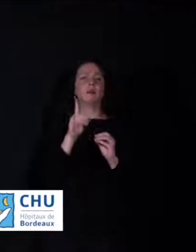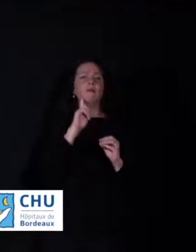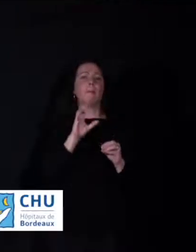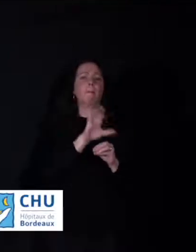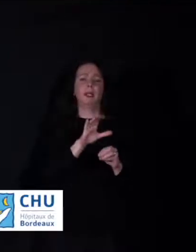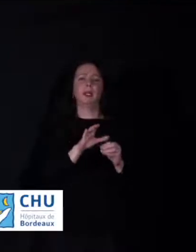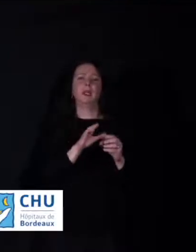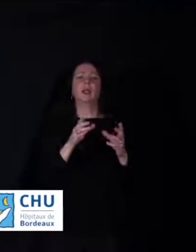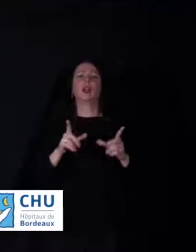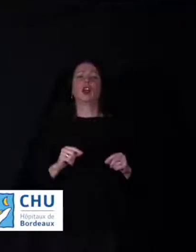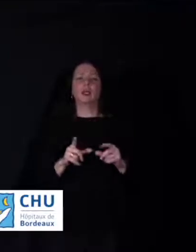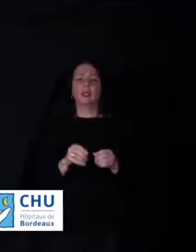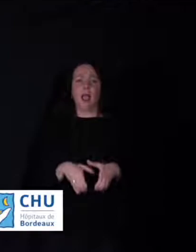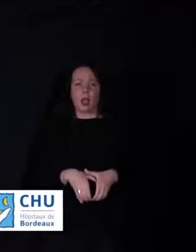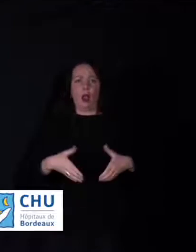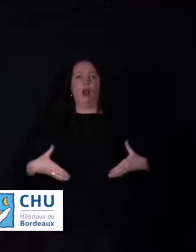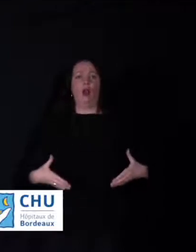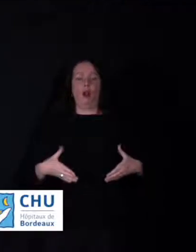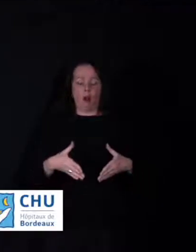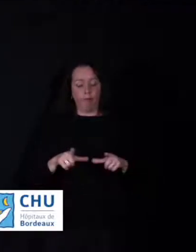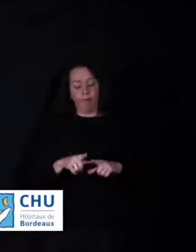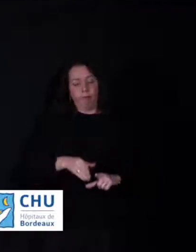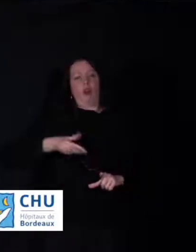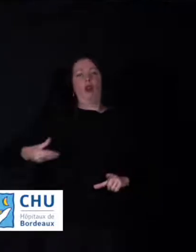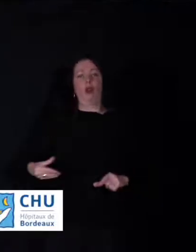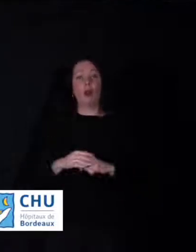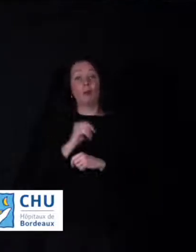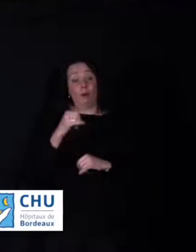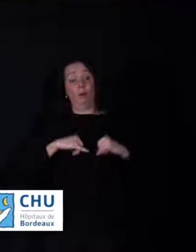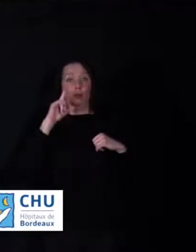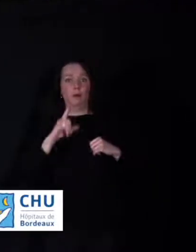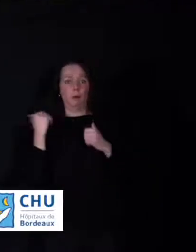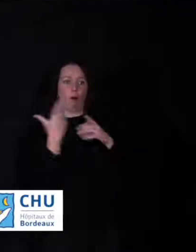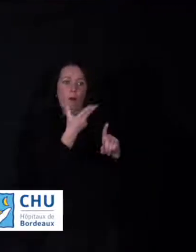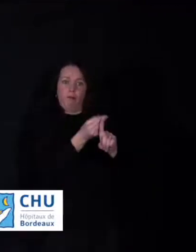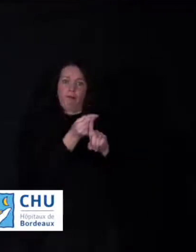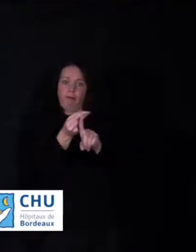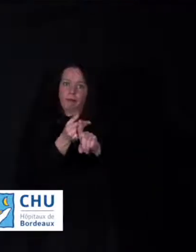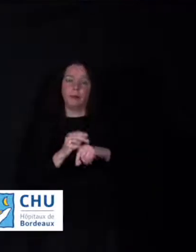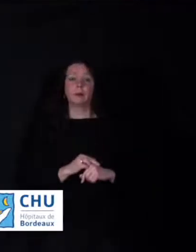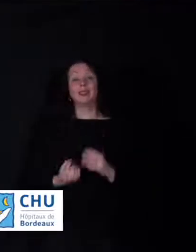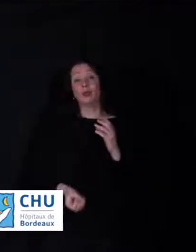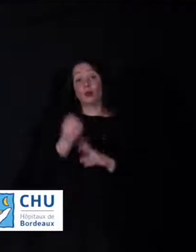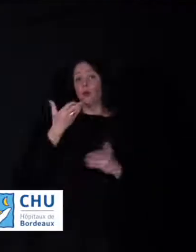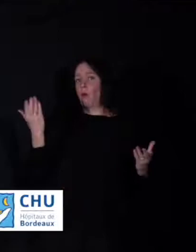femme, qui a été donc proposé en premier chez les jeunes filles. Et la nouveauté, c'est